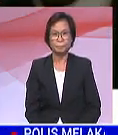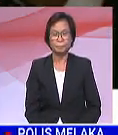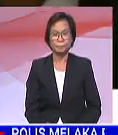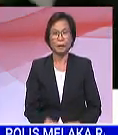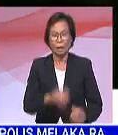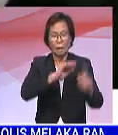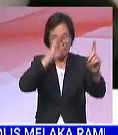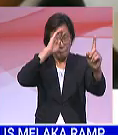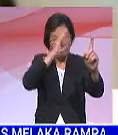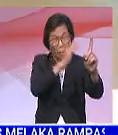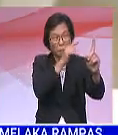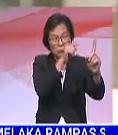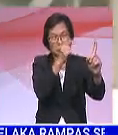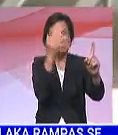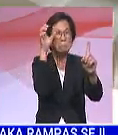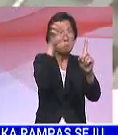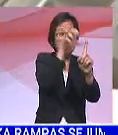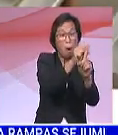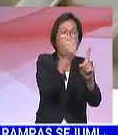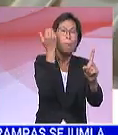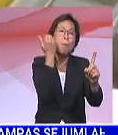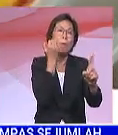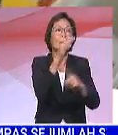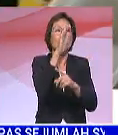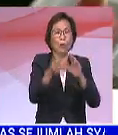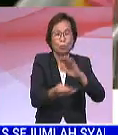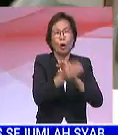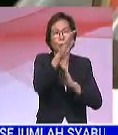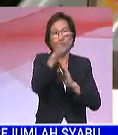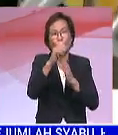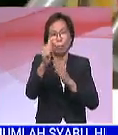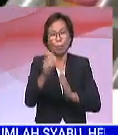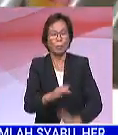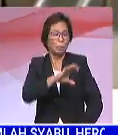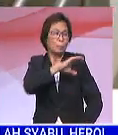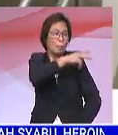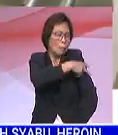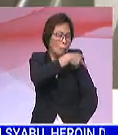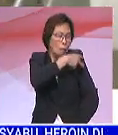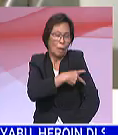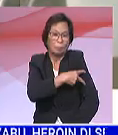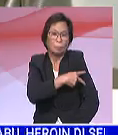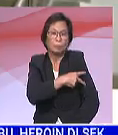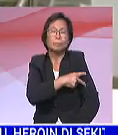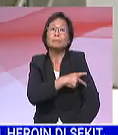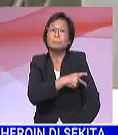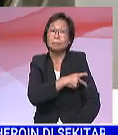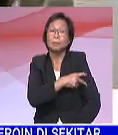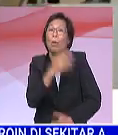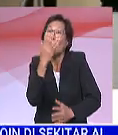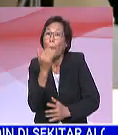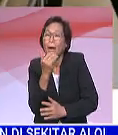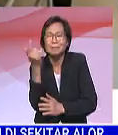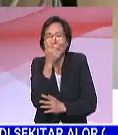Hai mengikut perteduhan jadi dakwah memberi rasuah 500 Ringgit kepada langsung koplo Muhammad Syahrul senapi sebagai